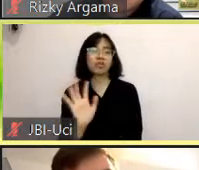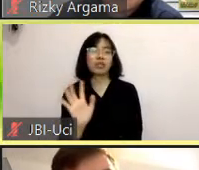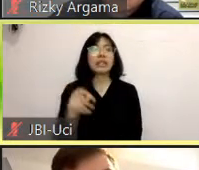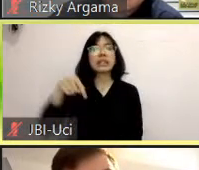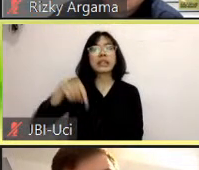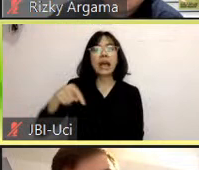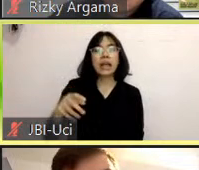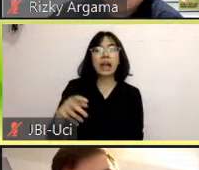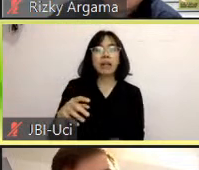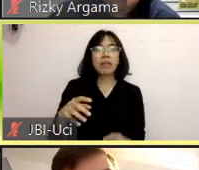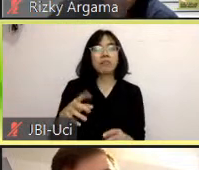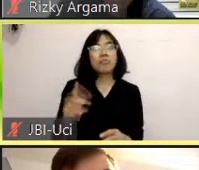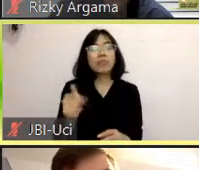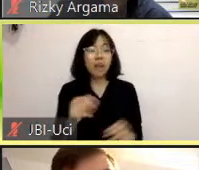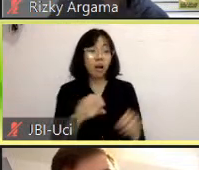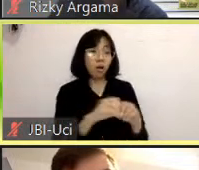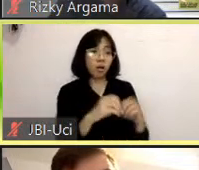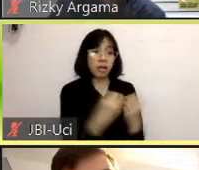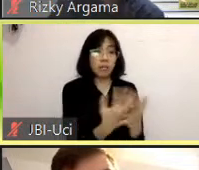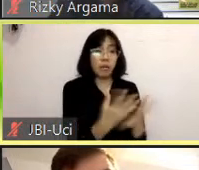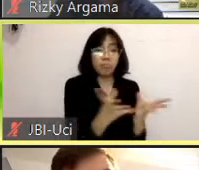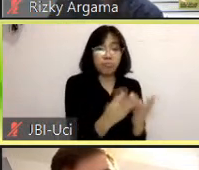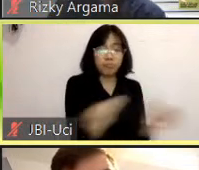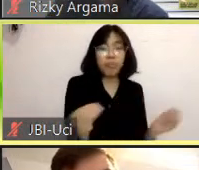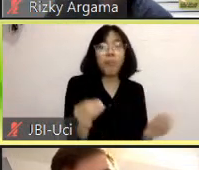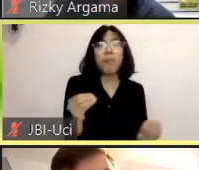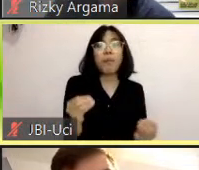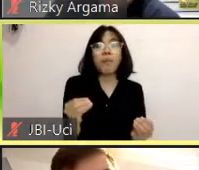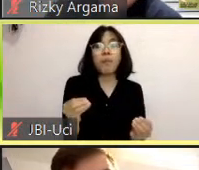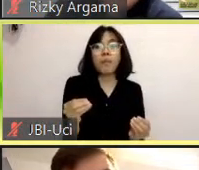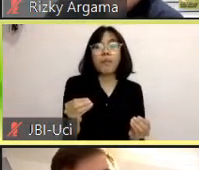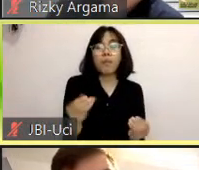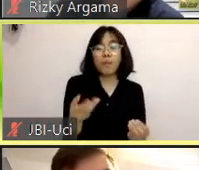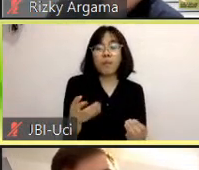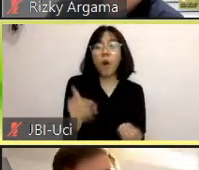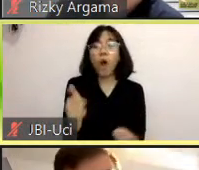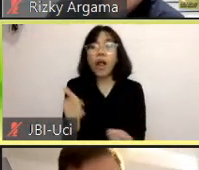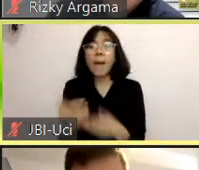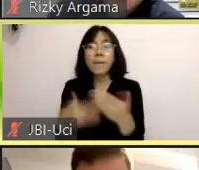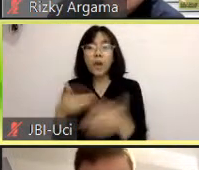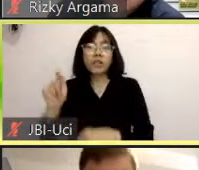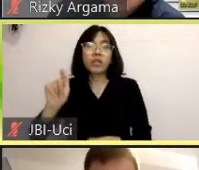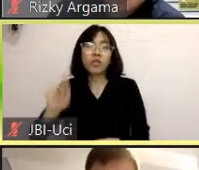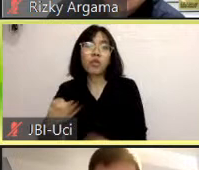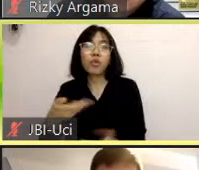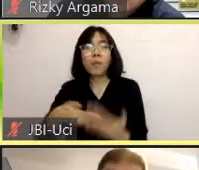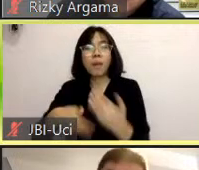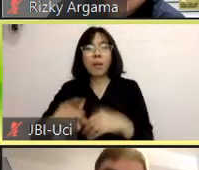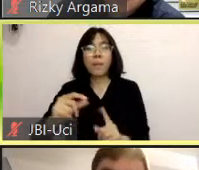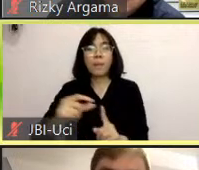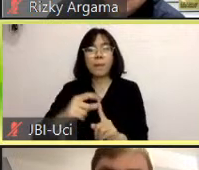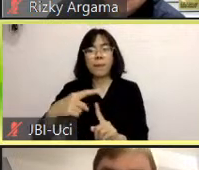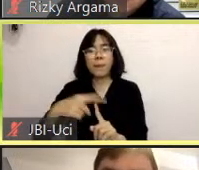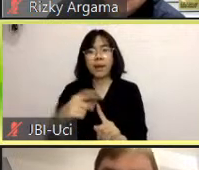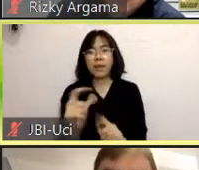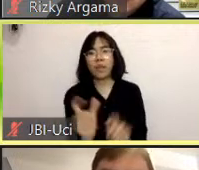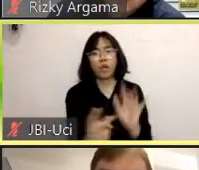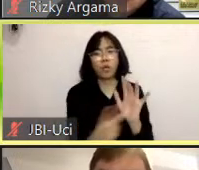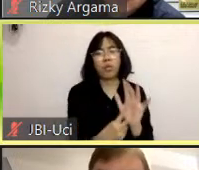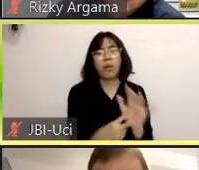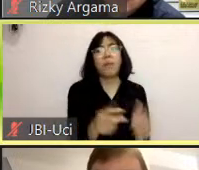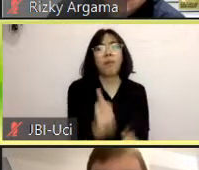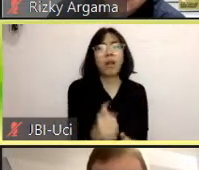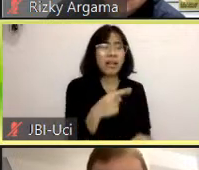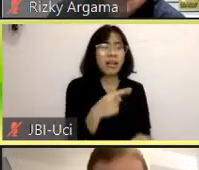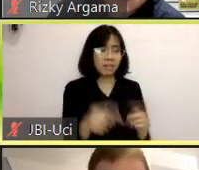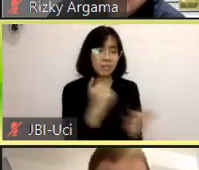hal yang berbeda, karena itu soal administratif, kemudian argumennya pada saat itu, contrario actus, ya siapa